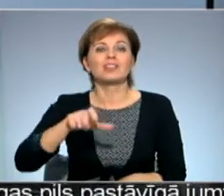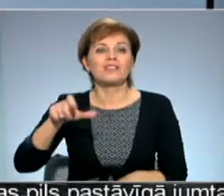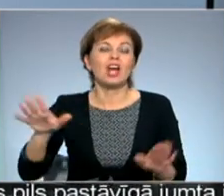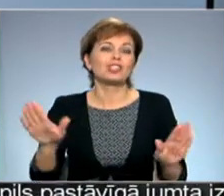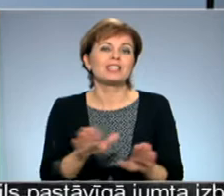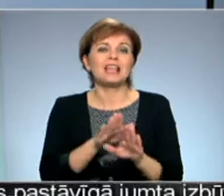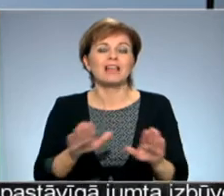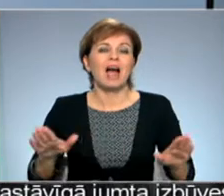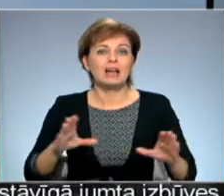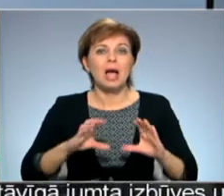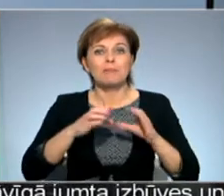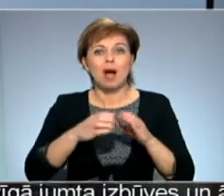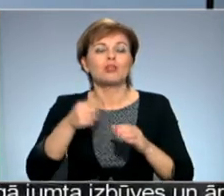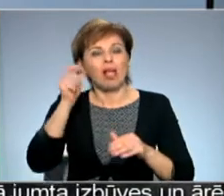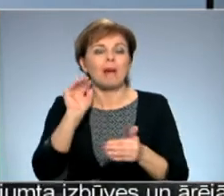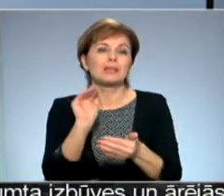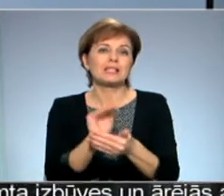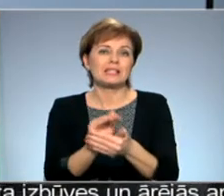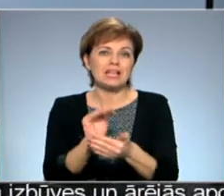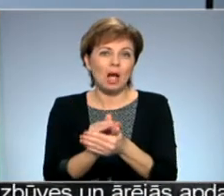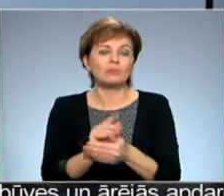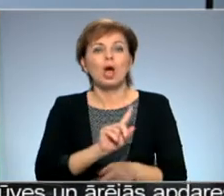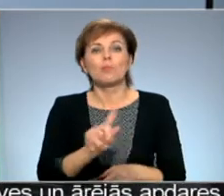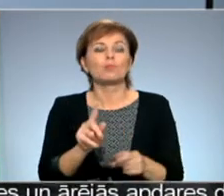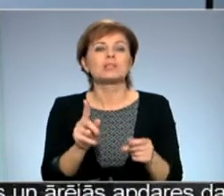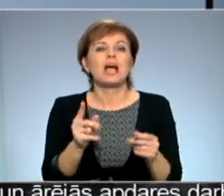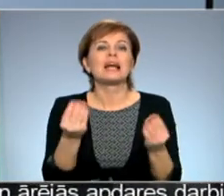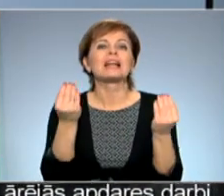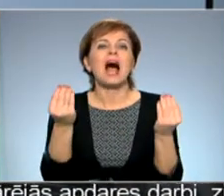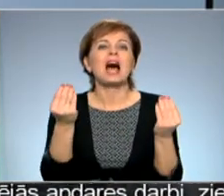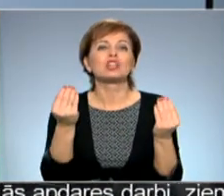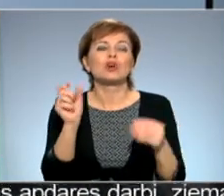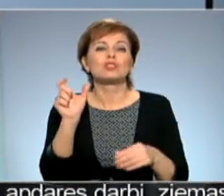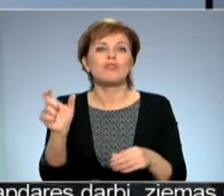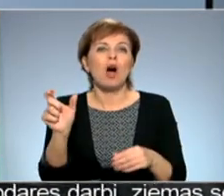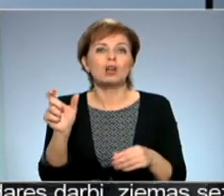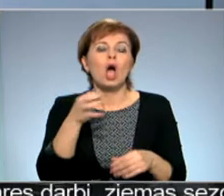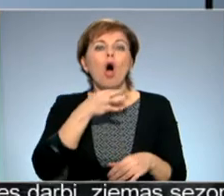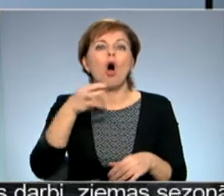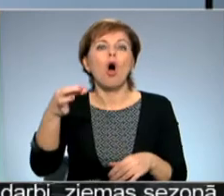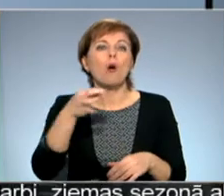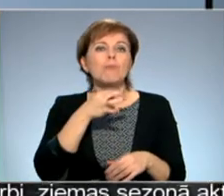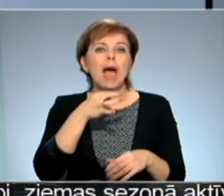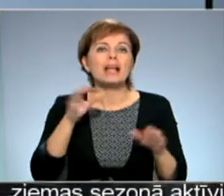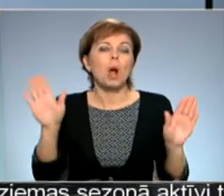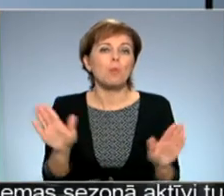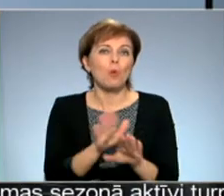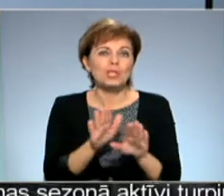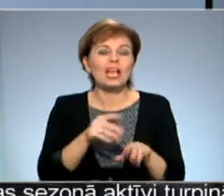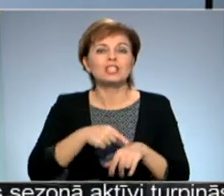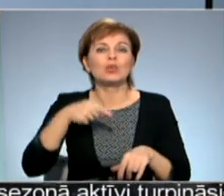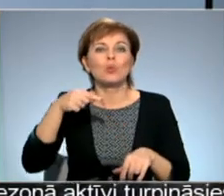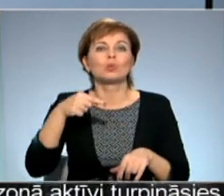dziedātāji pasaulē ir labi zināmi un mums ir grandiozi vārdi operu mūzikā. Tāpēc, protams, es jūtos